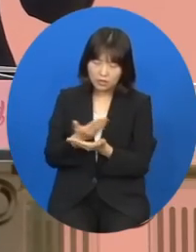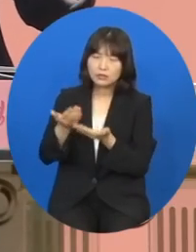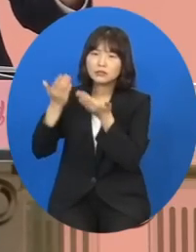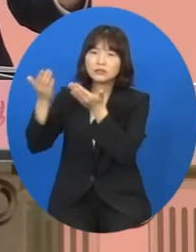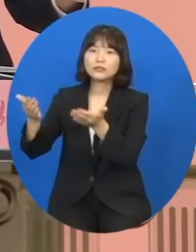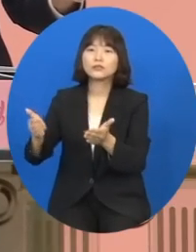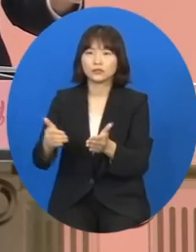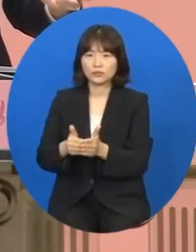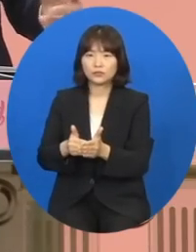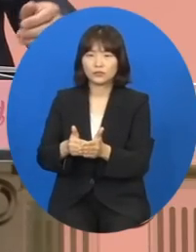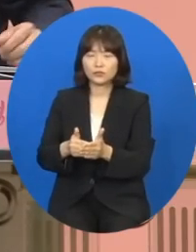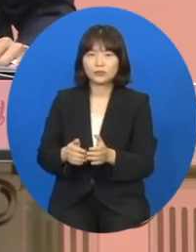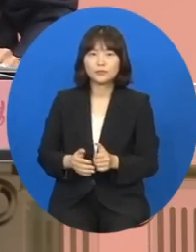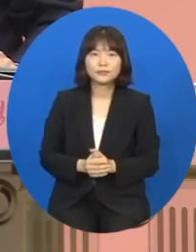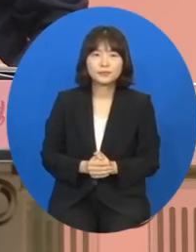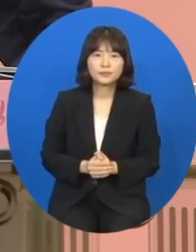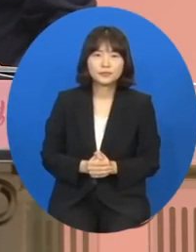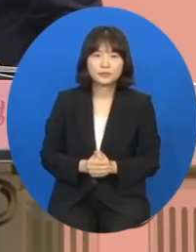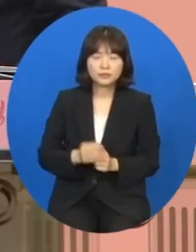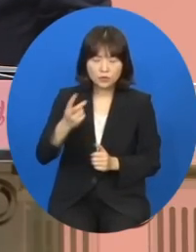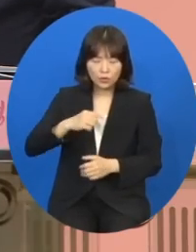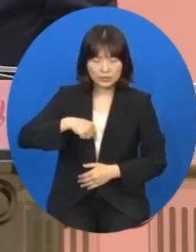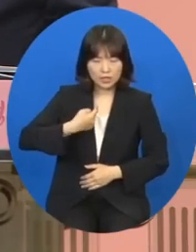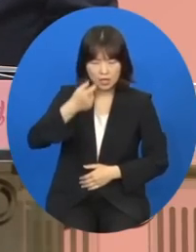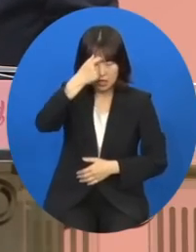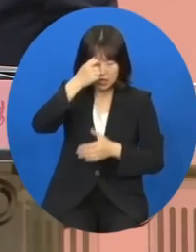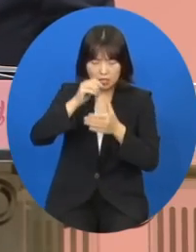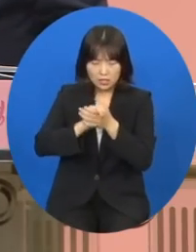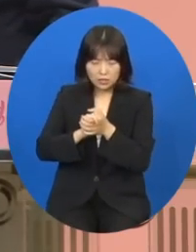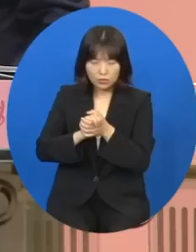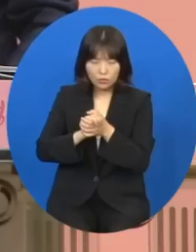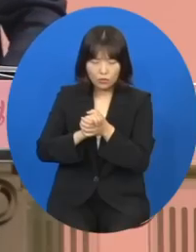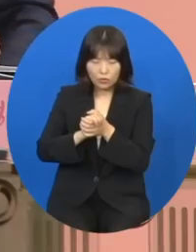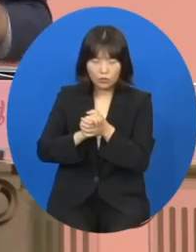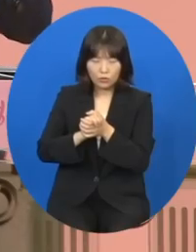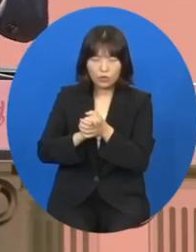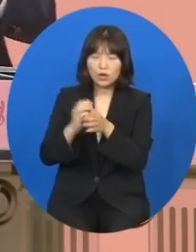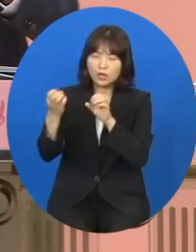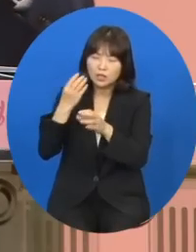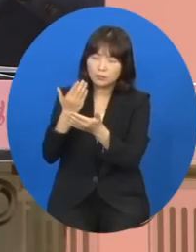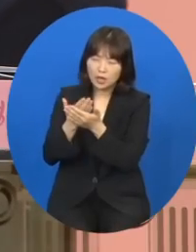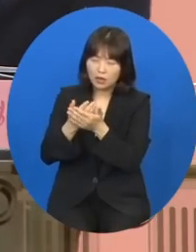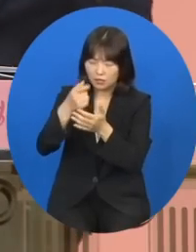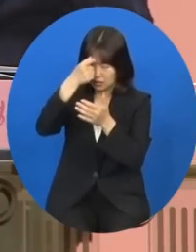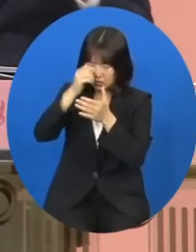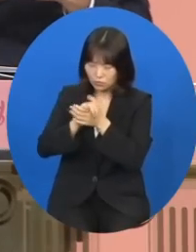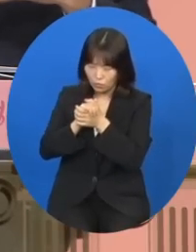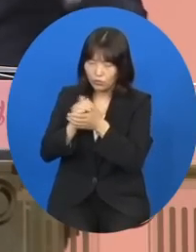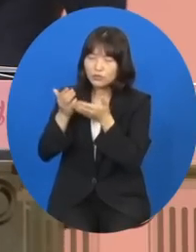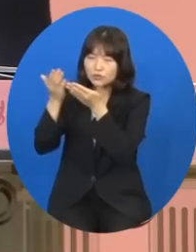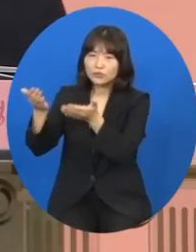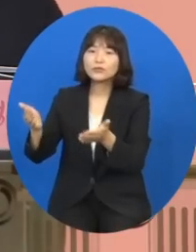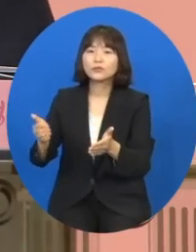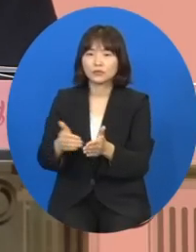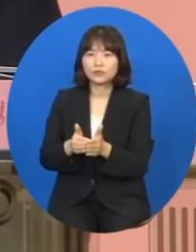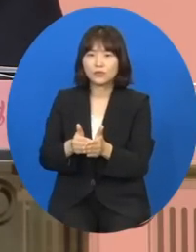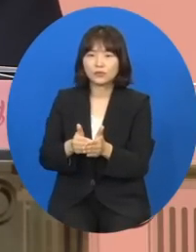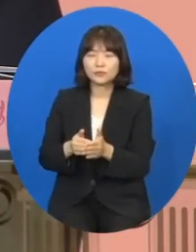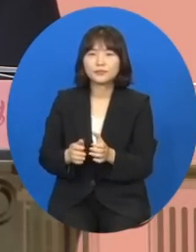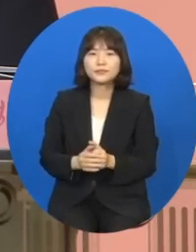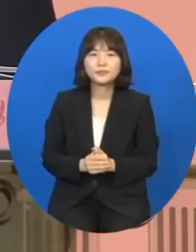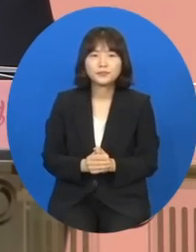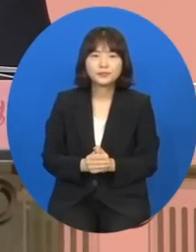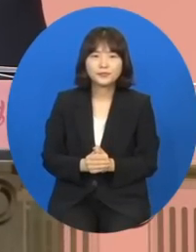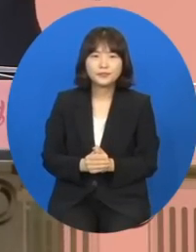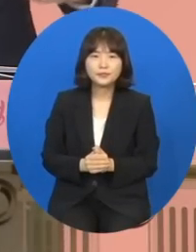아주 히얼 fl 쓰리고 자신의 기도를 틀어 달라고 간청 했읍니다 매니아 스카치 헤어 펨 zu 섬 땐가